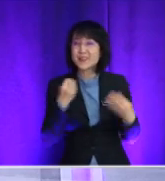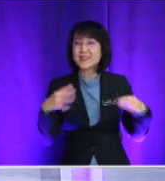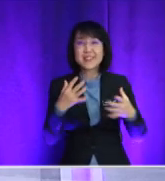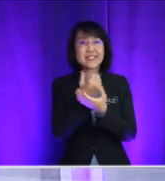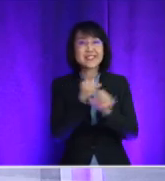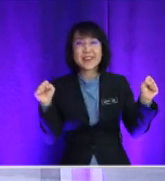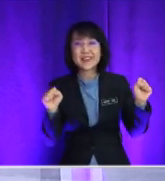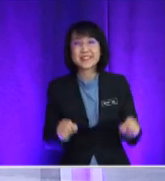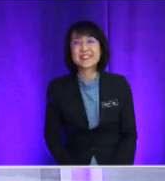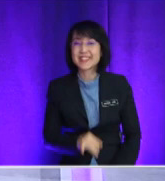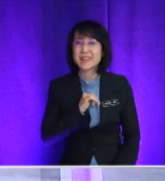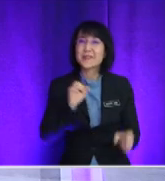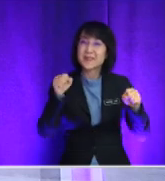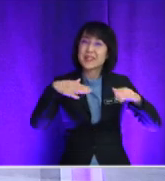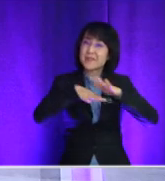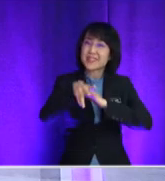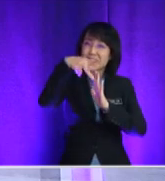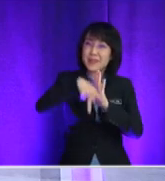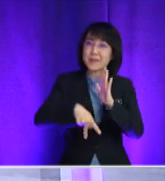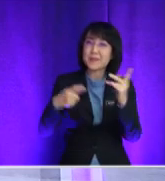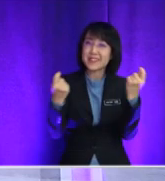saya pun tidak boleh masuk pertandingan